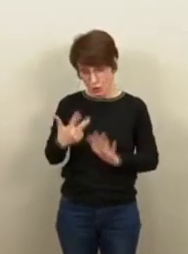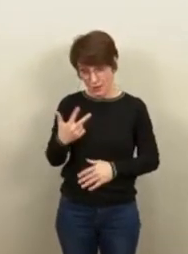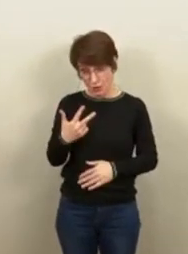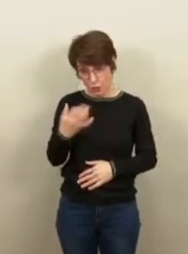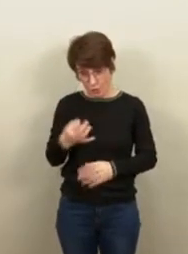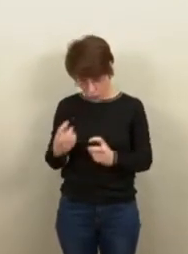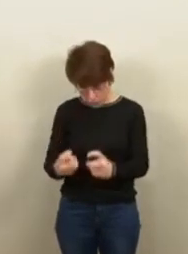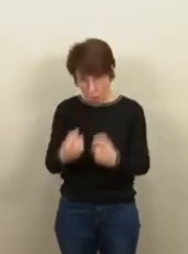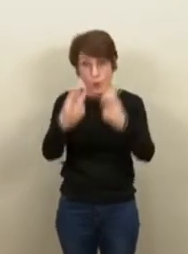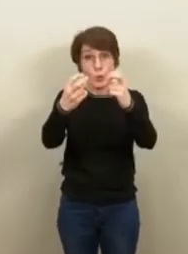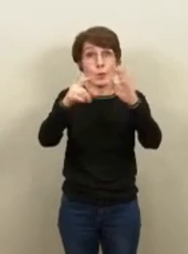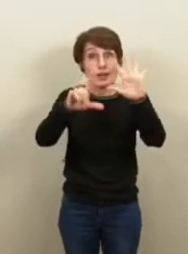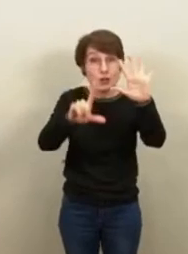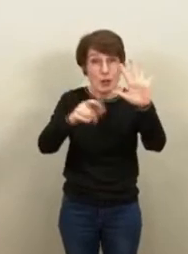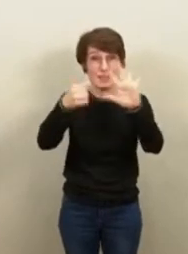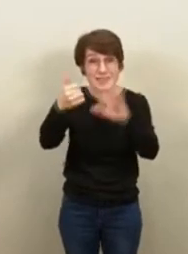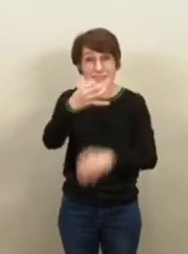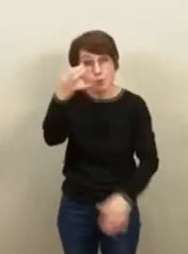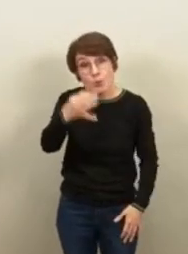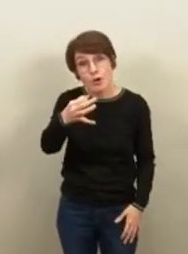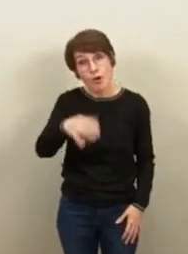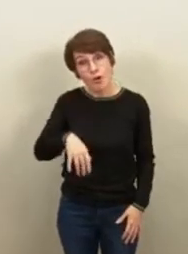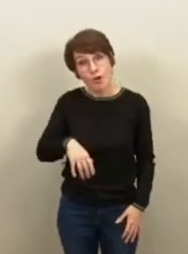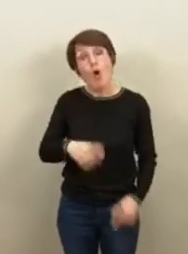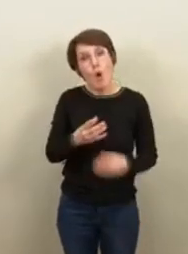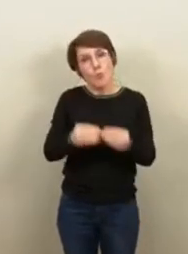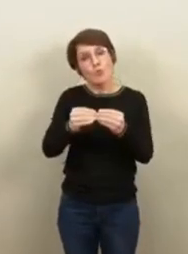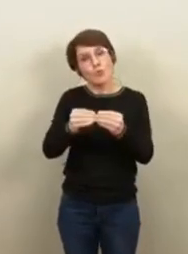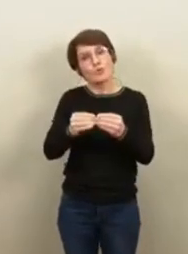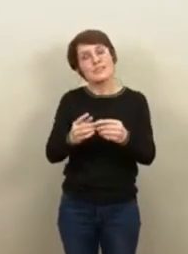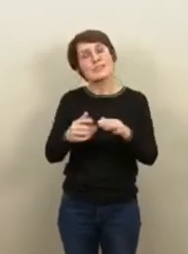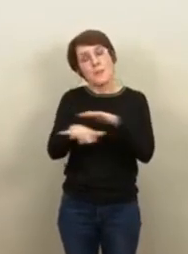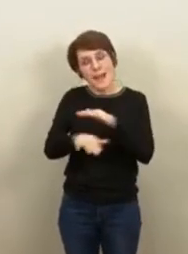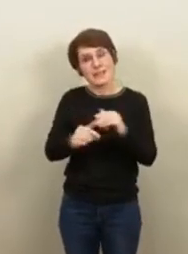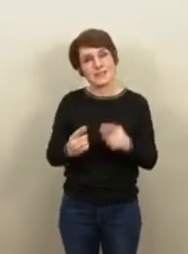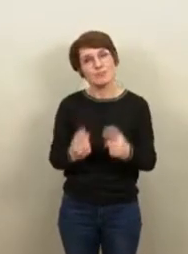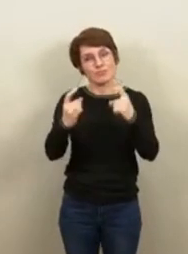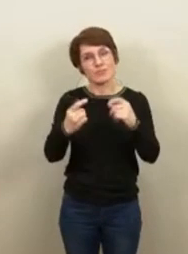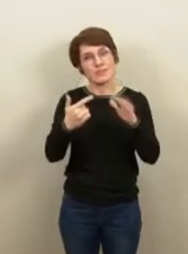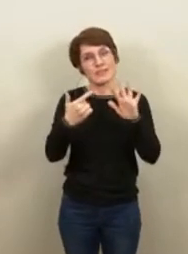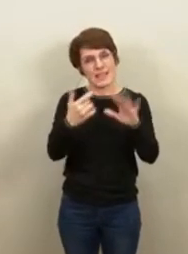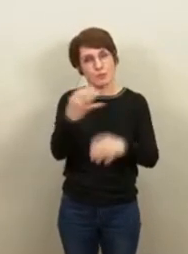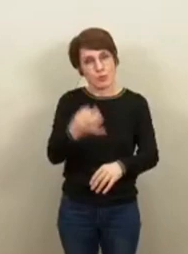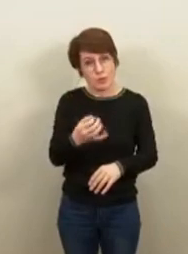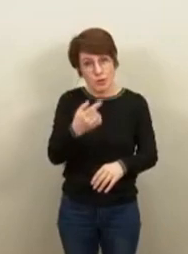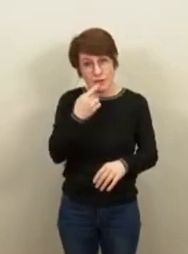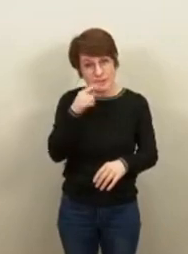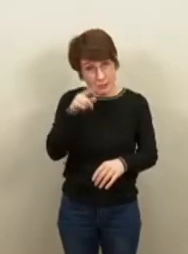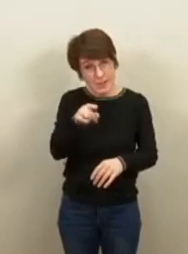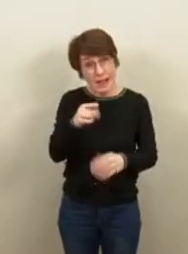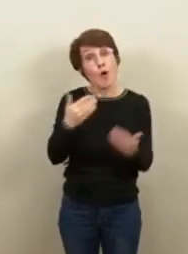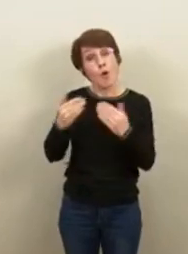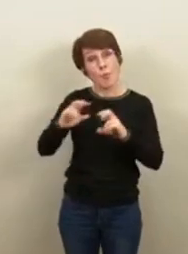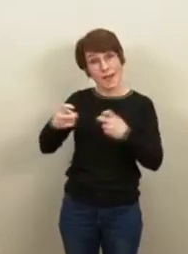63,03% à 76,18%, plus l'augmentation de 7% des bases, soit une augmentation de plus de 2 fois